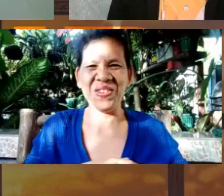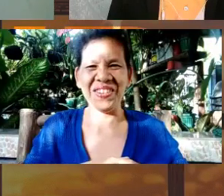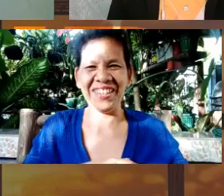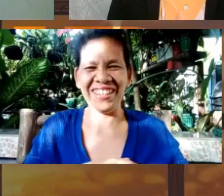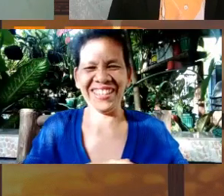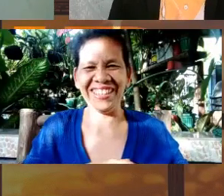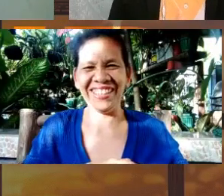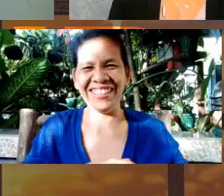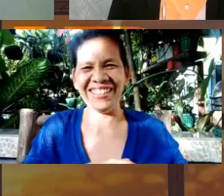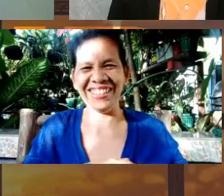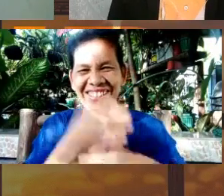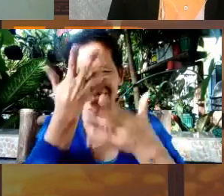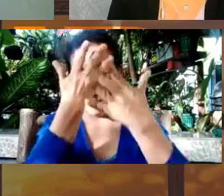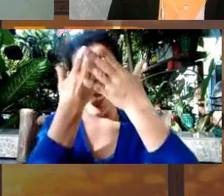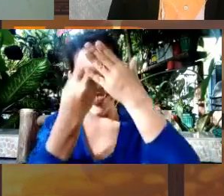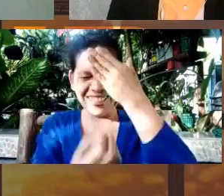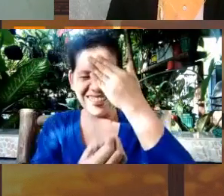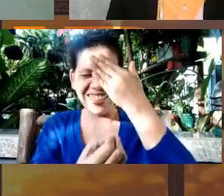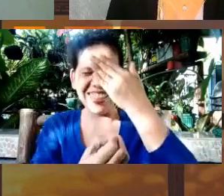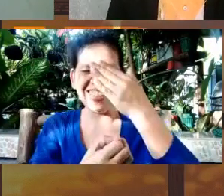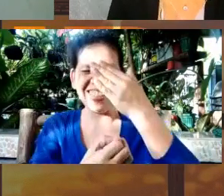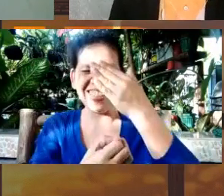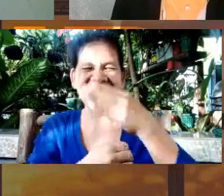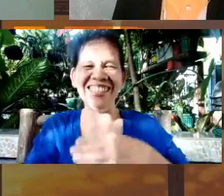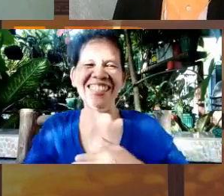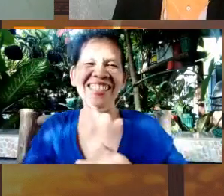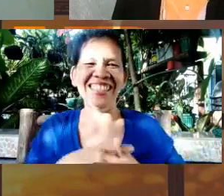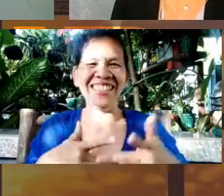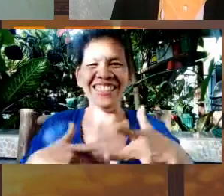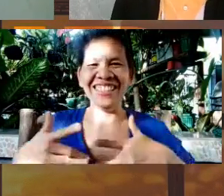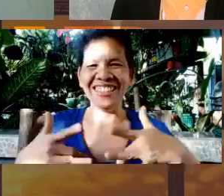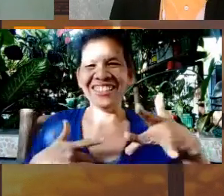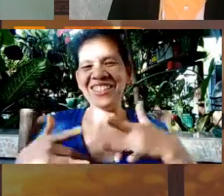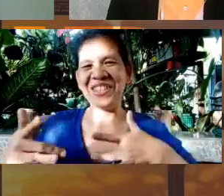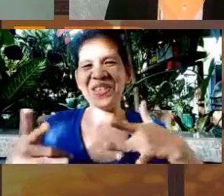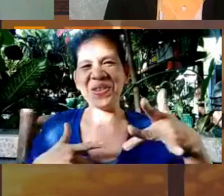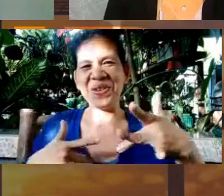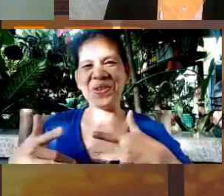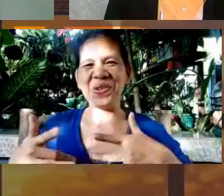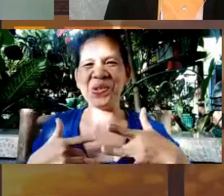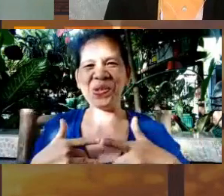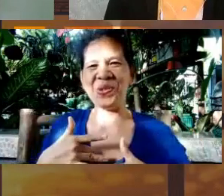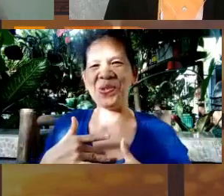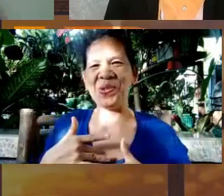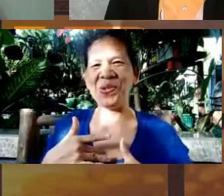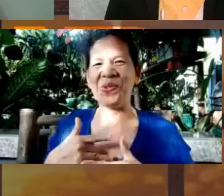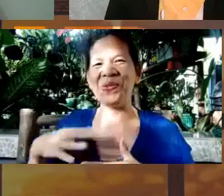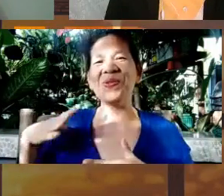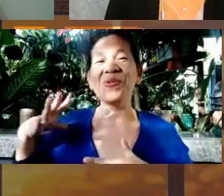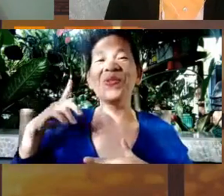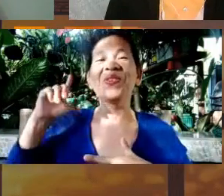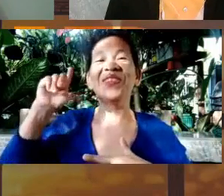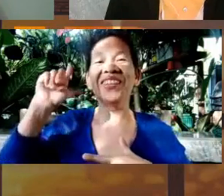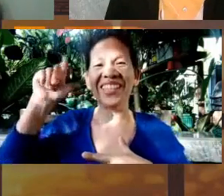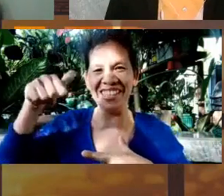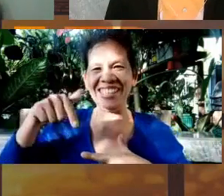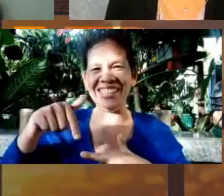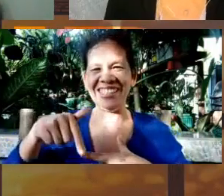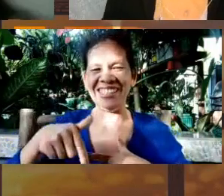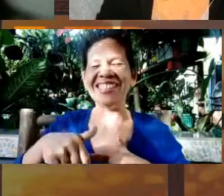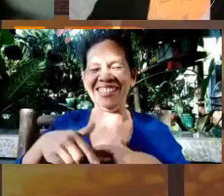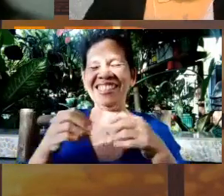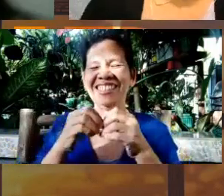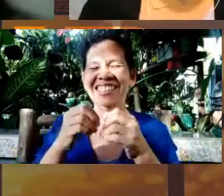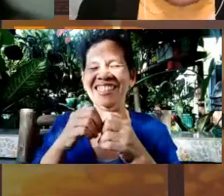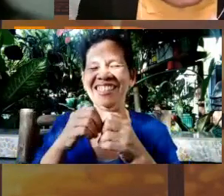mas maigi. Kasi nawawala talaga yun pagka kinakabahan. Pero pag sa susunod, ay lalo nang mas maigi. Ganyan talaga